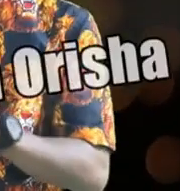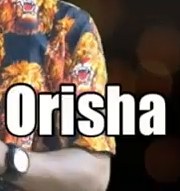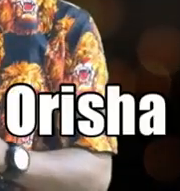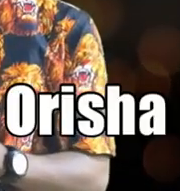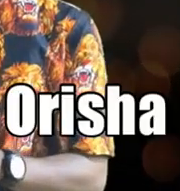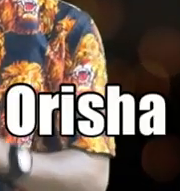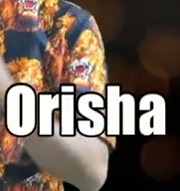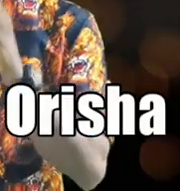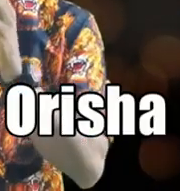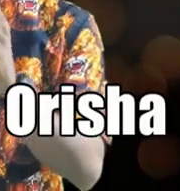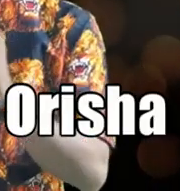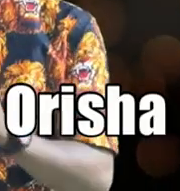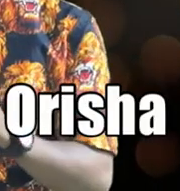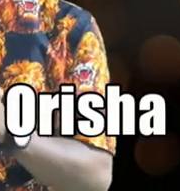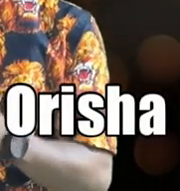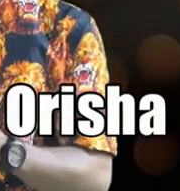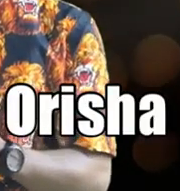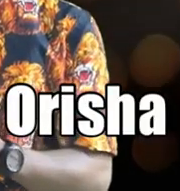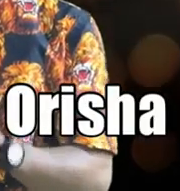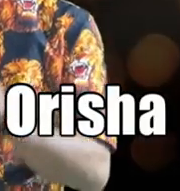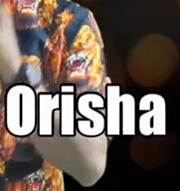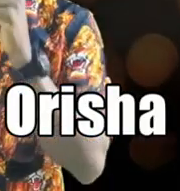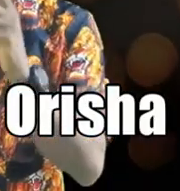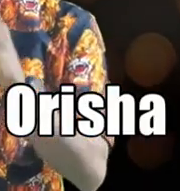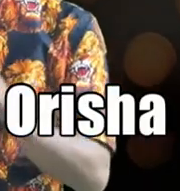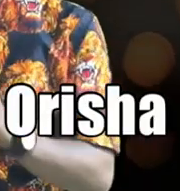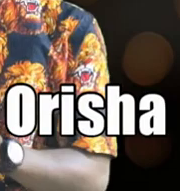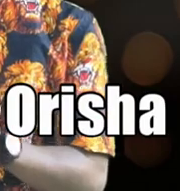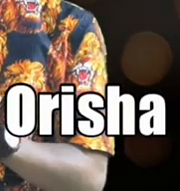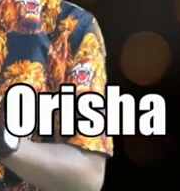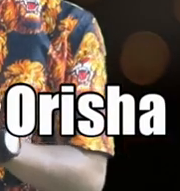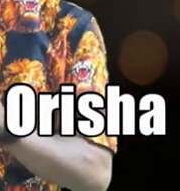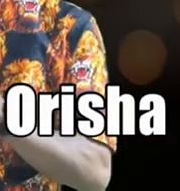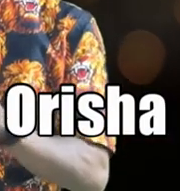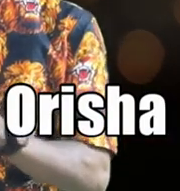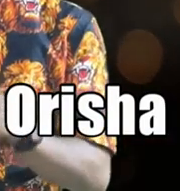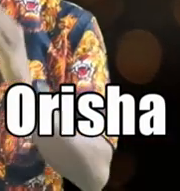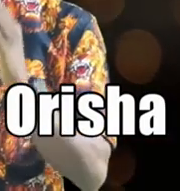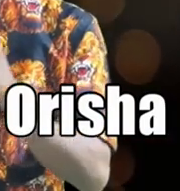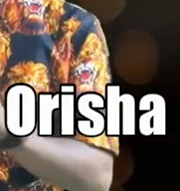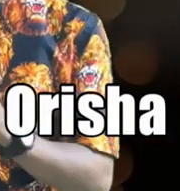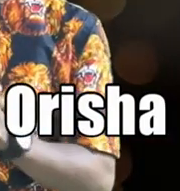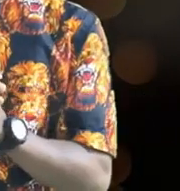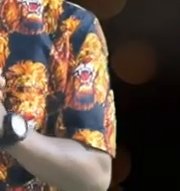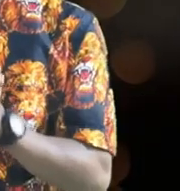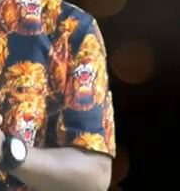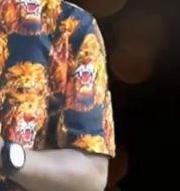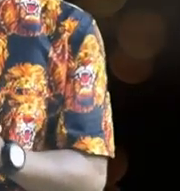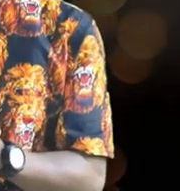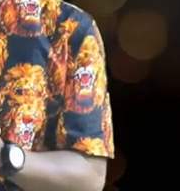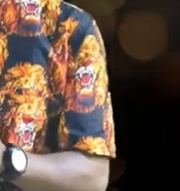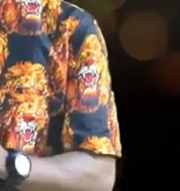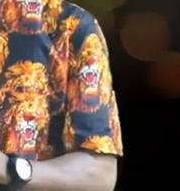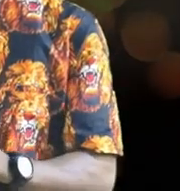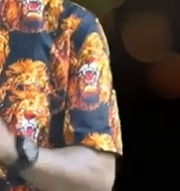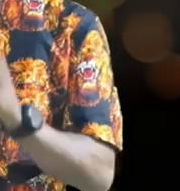ụbọchị nke taa, nke anyị na-ewetara gị site n'aka onye ozi Dr. W.F.